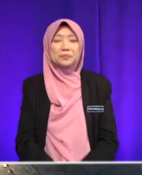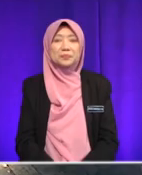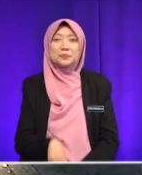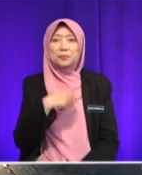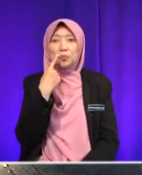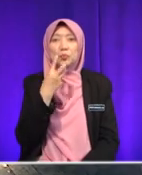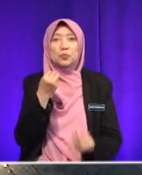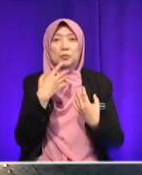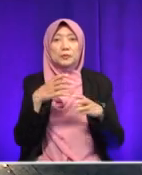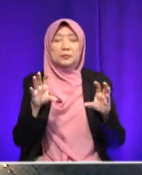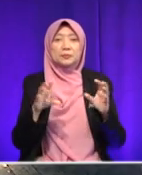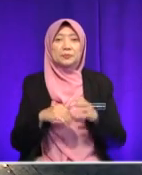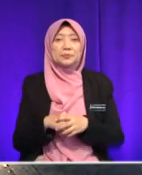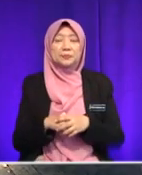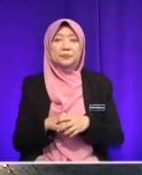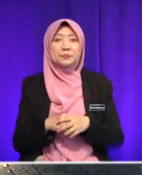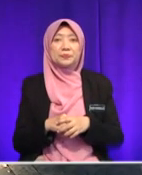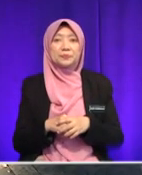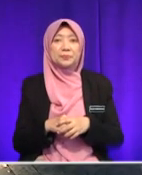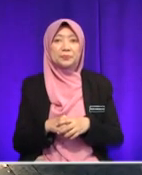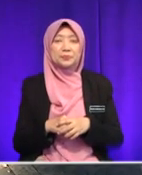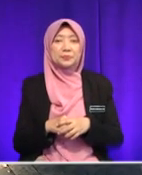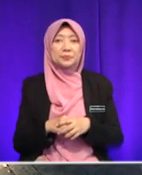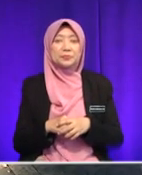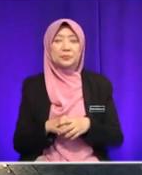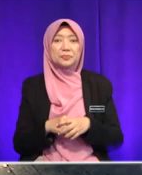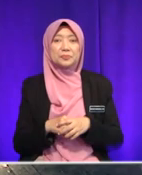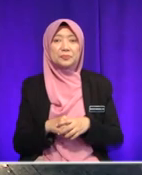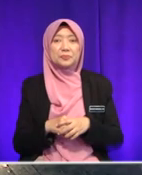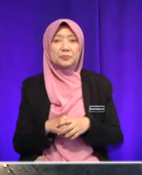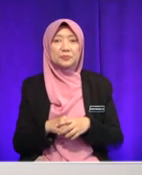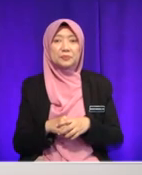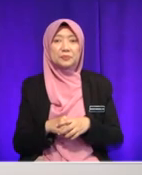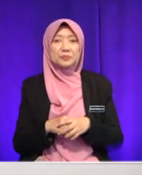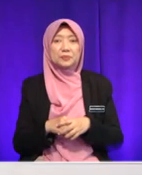cuba? Ya. Yeah. Okey, silakan Livinesh.